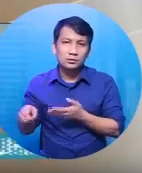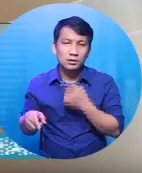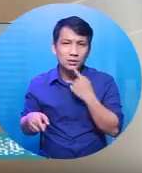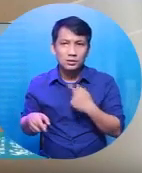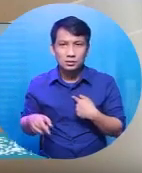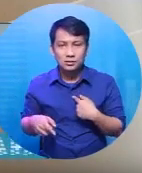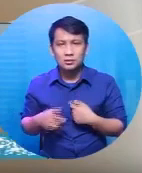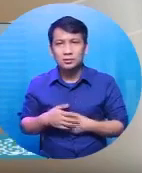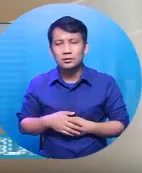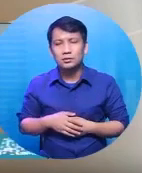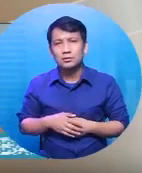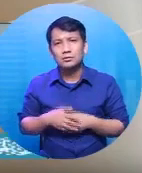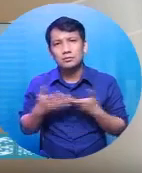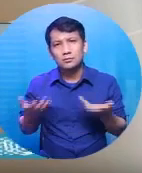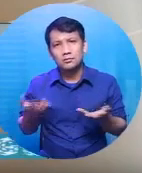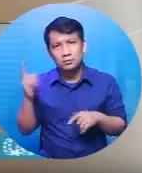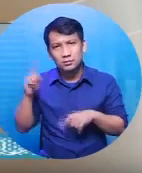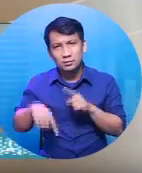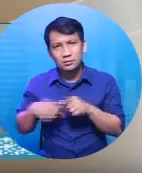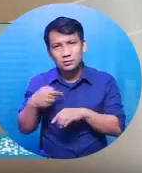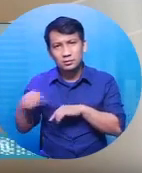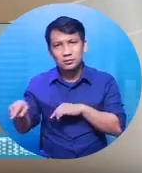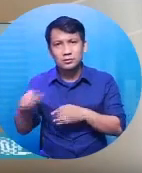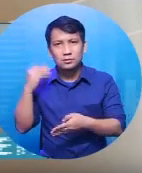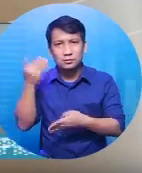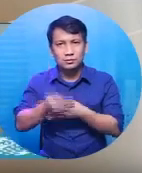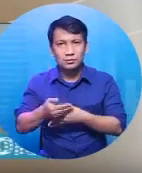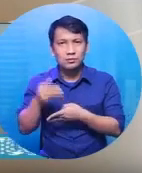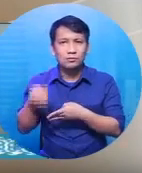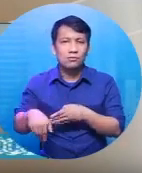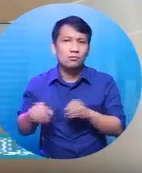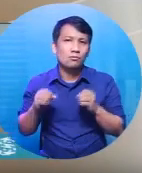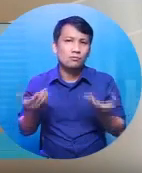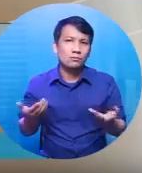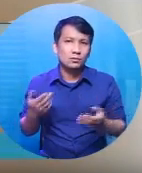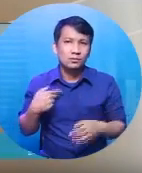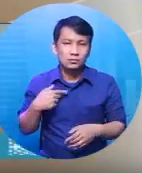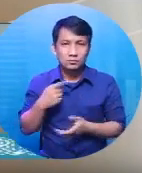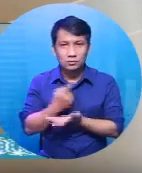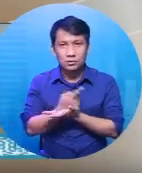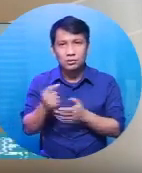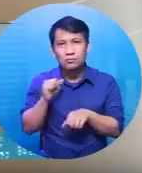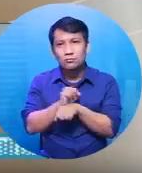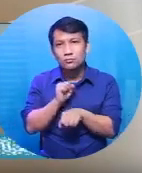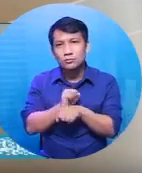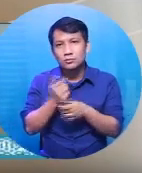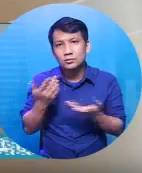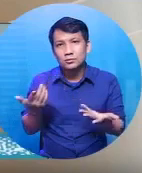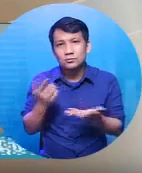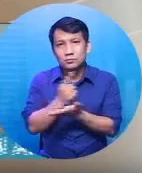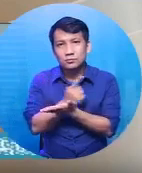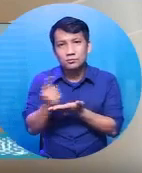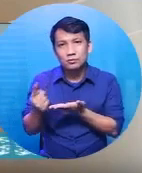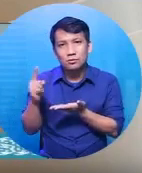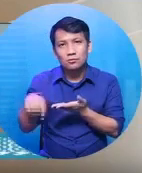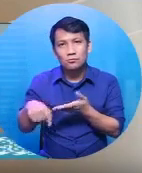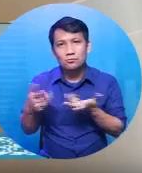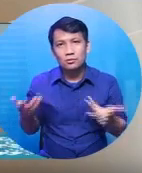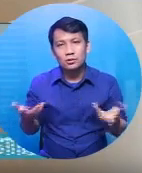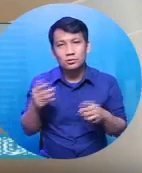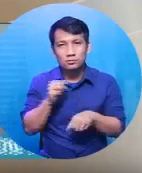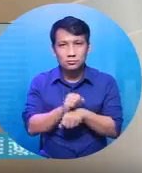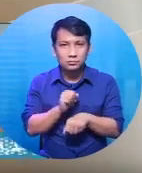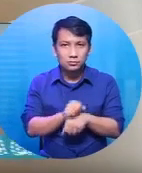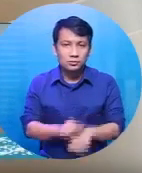Masasabi ko lang po, sa ngayon hindi ko po kaya lalo po lockdown dito. Wala din nga po akong pasok ng 1 week eh. Wala po akong pasok ng 1 week,